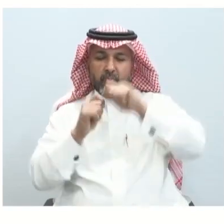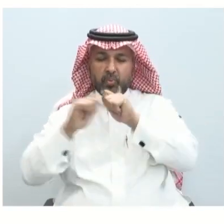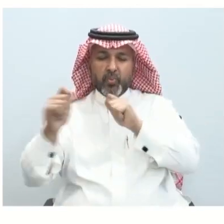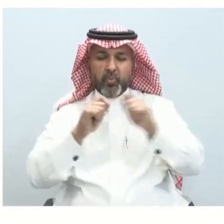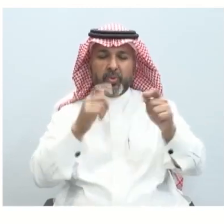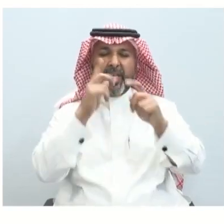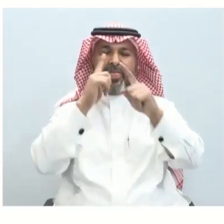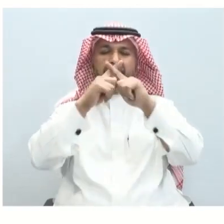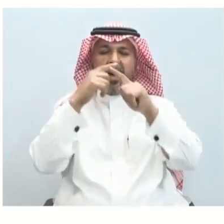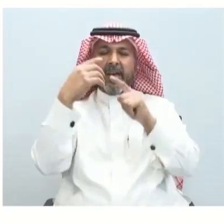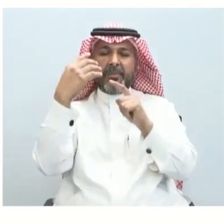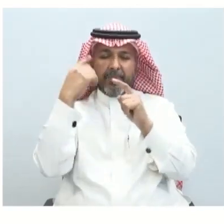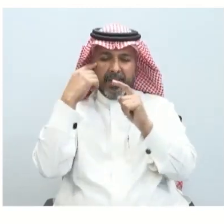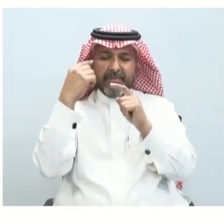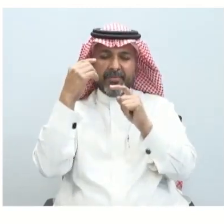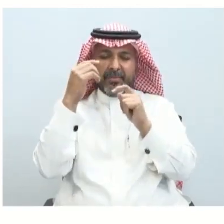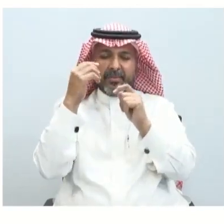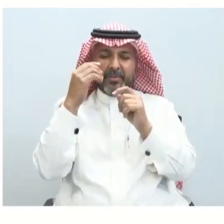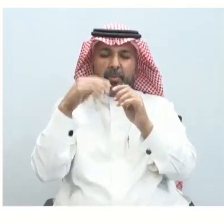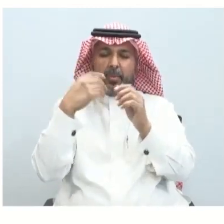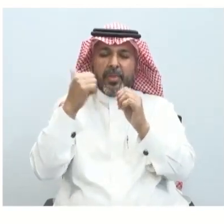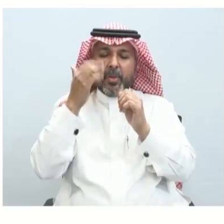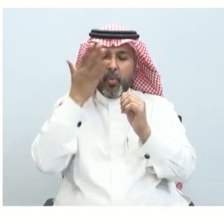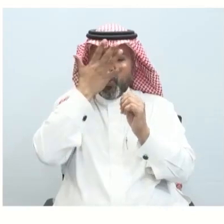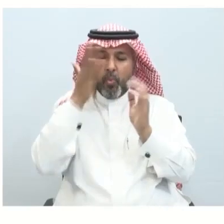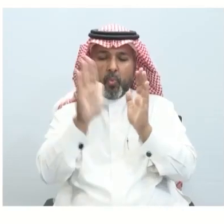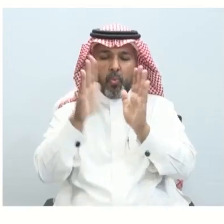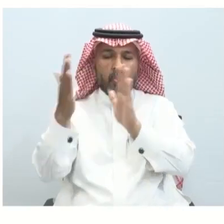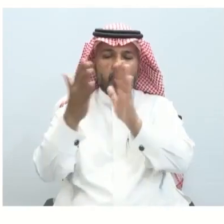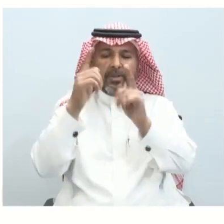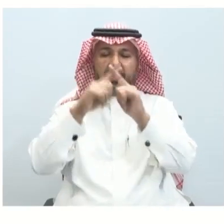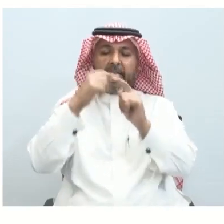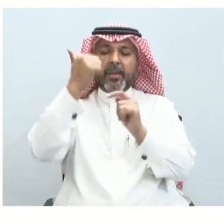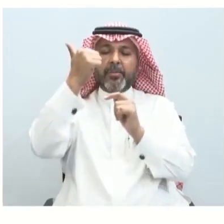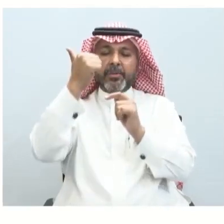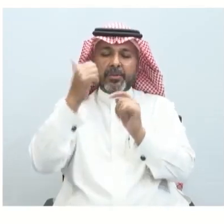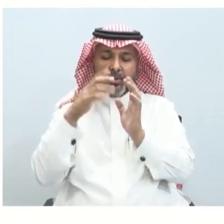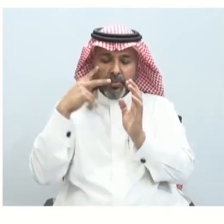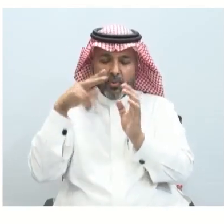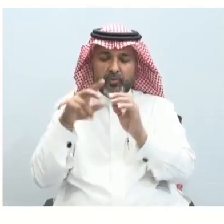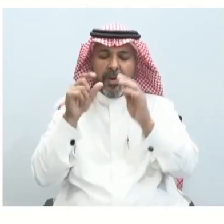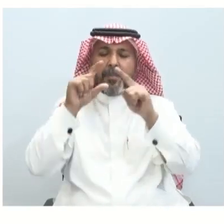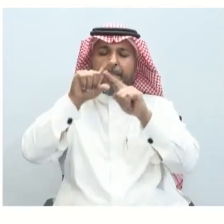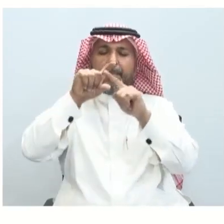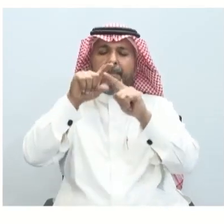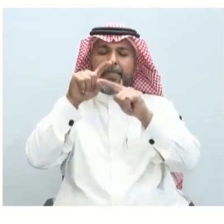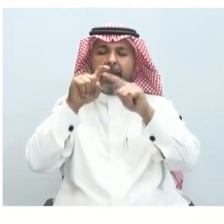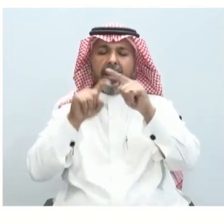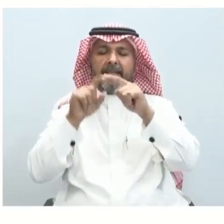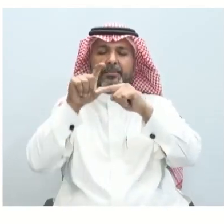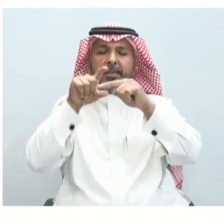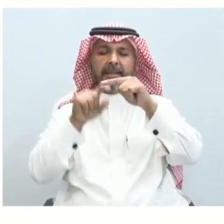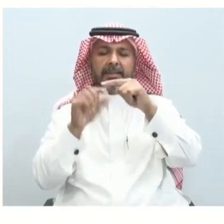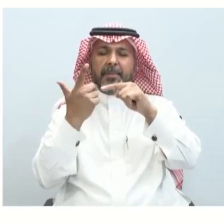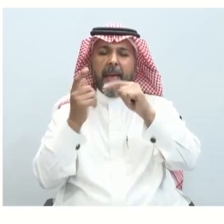سته اوجه لان هذا المكعب له سته اوجه وعندما نحسب ما نسميه بحجم هذا المكعب نستطيع ان نحسب